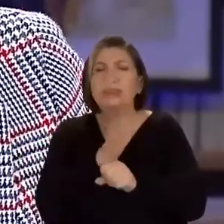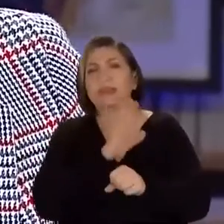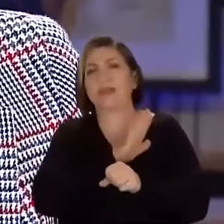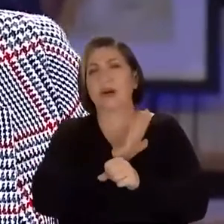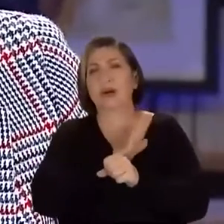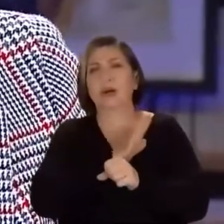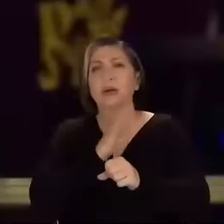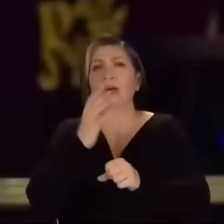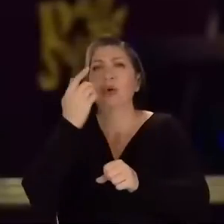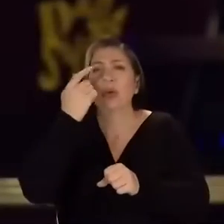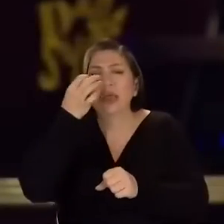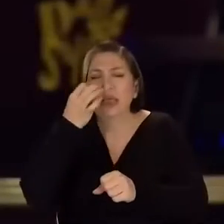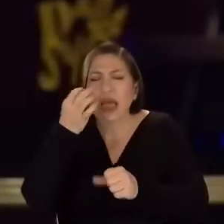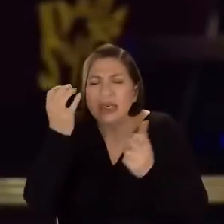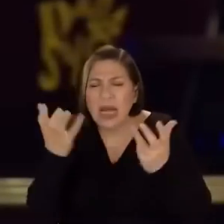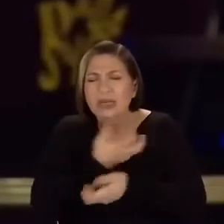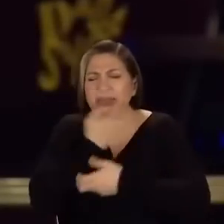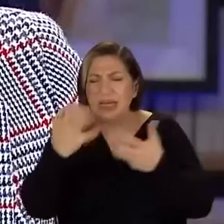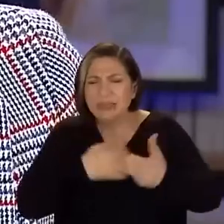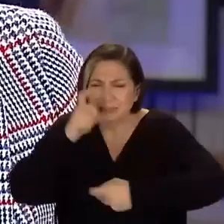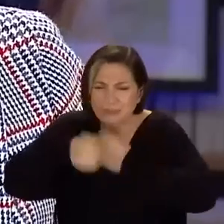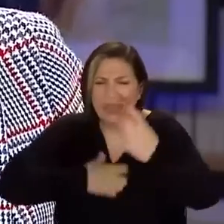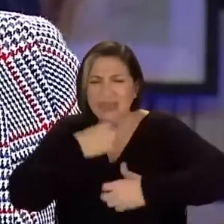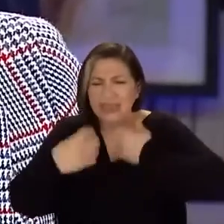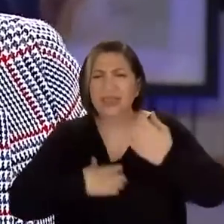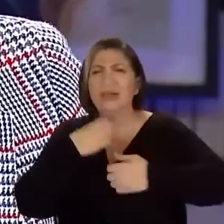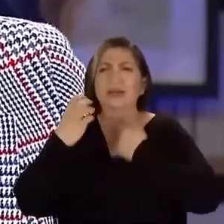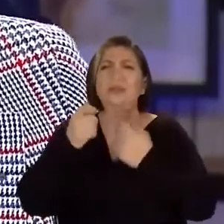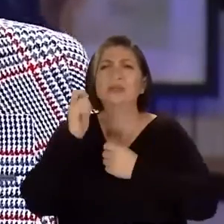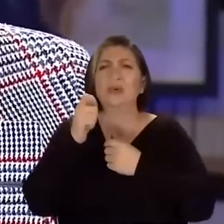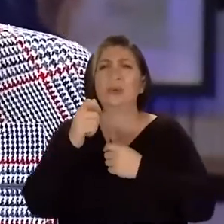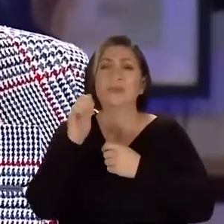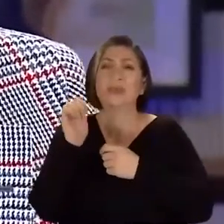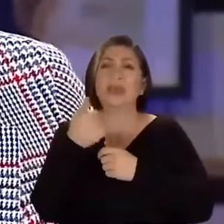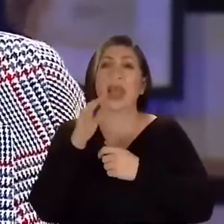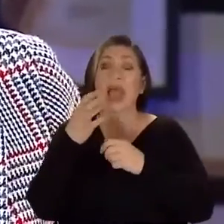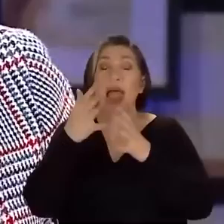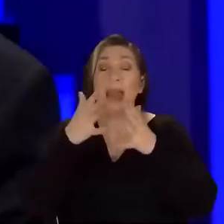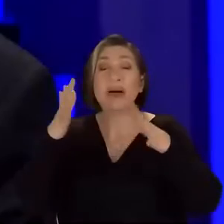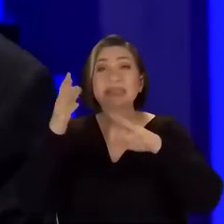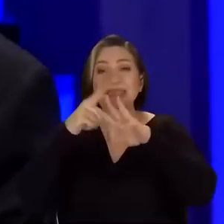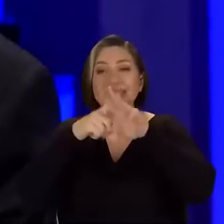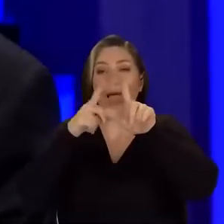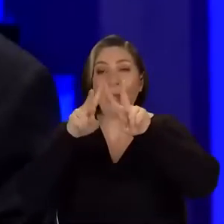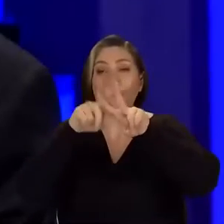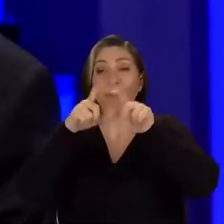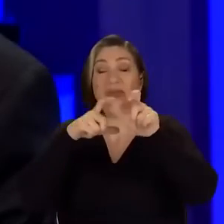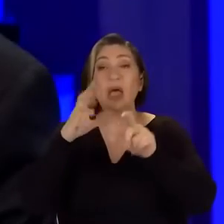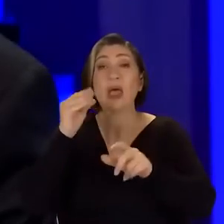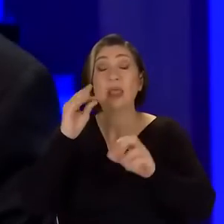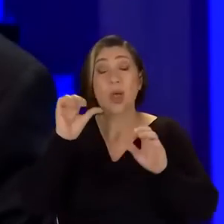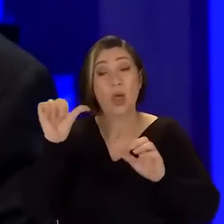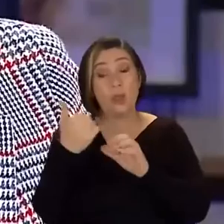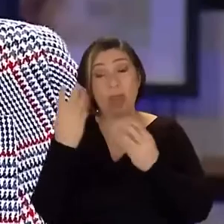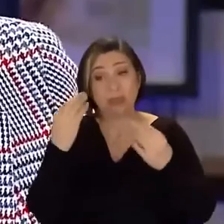Kan, gözyaşı. Evet, evet. Yani altın ve şeyler de öyle. Değerli taşlar. En saygı değer